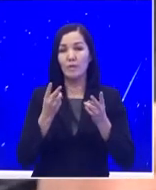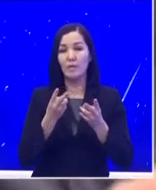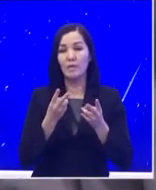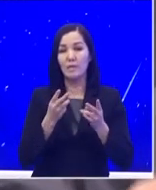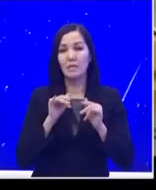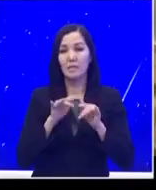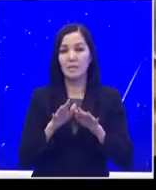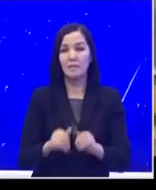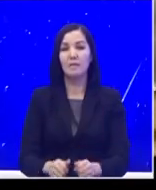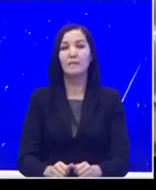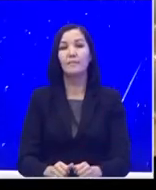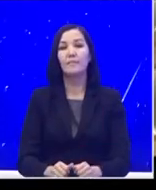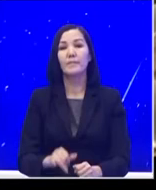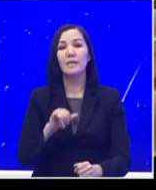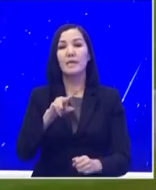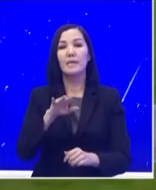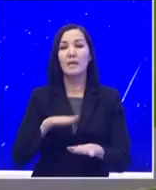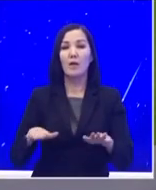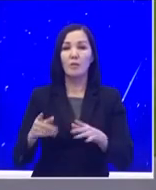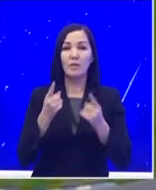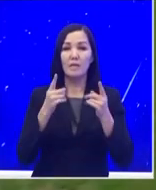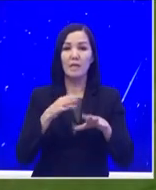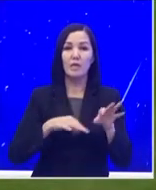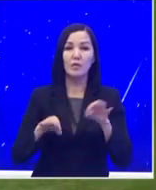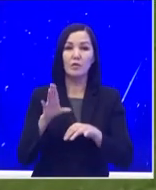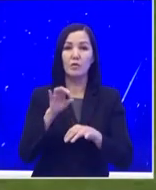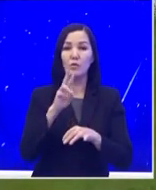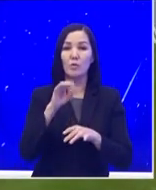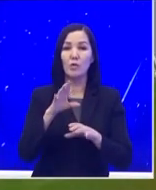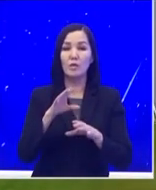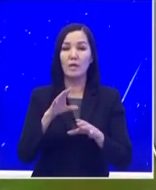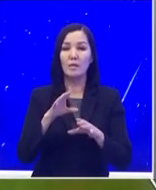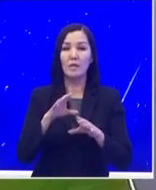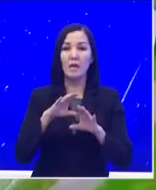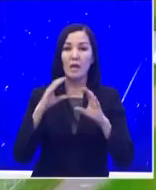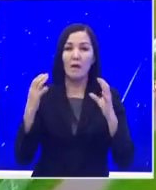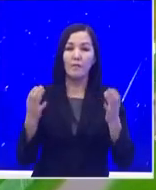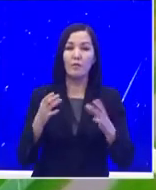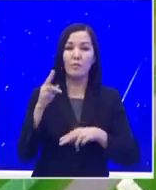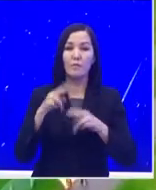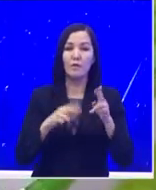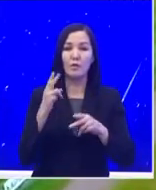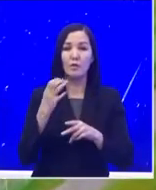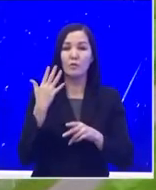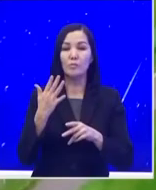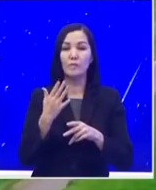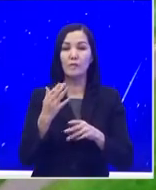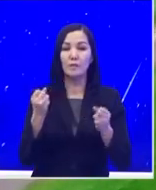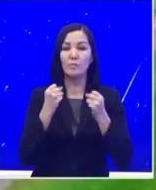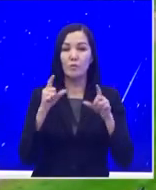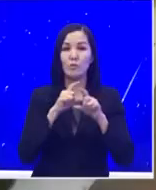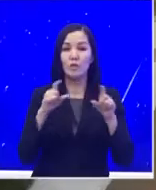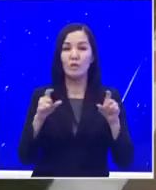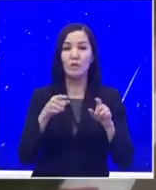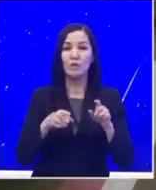ететініз. Іле ауданында тағы бір ірі жоба Сокол автодромы салынып жатыр. Аумағы 205 гектар, спорт кешені